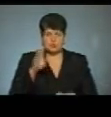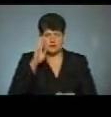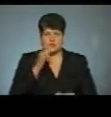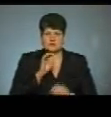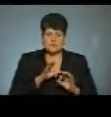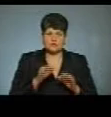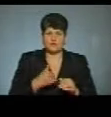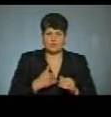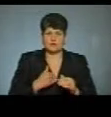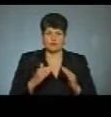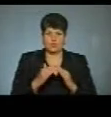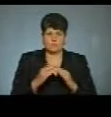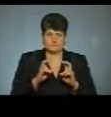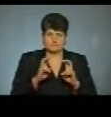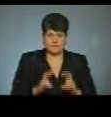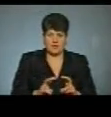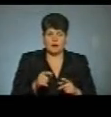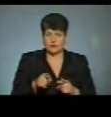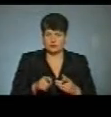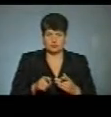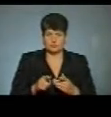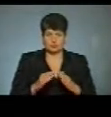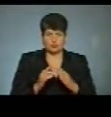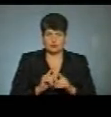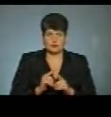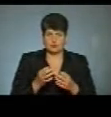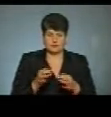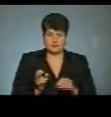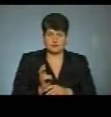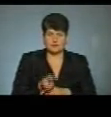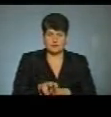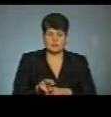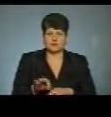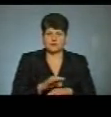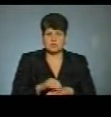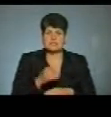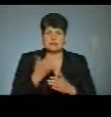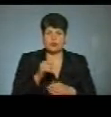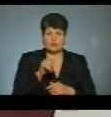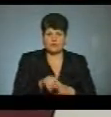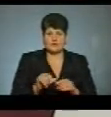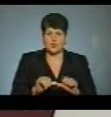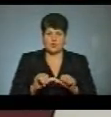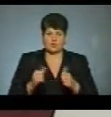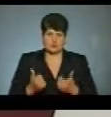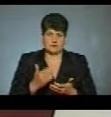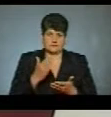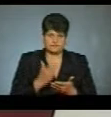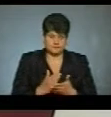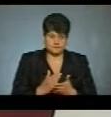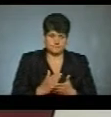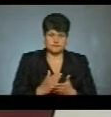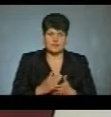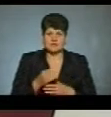хотів самоізолюватися вдома, але його до помешкання не пустила дружина, з якою він розлучається, повідомив заступник начальника Тернопільського відділу поліції